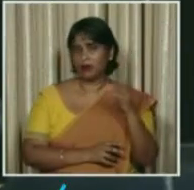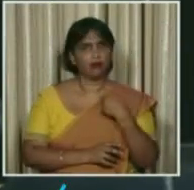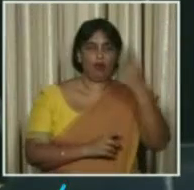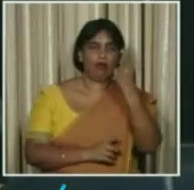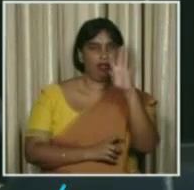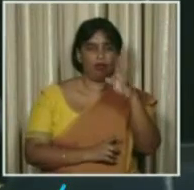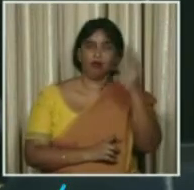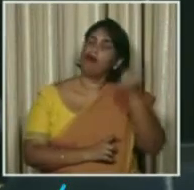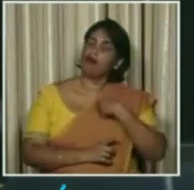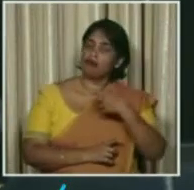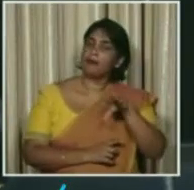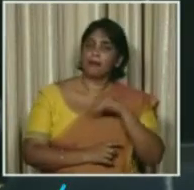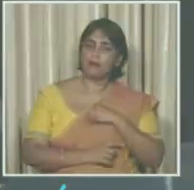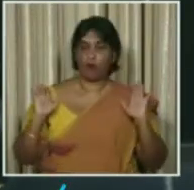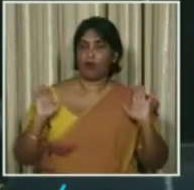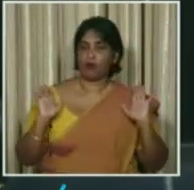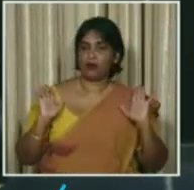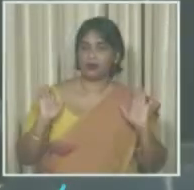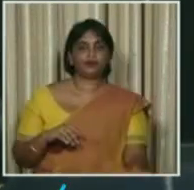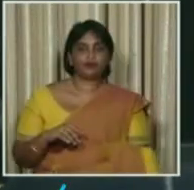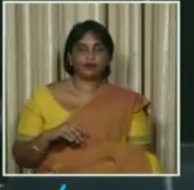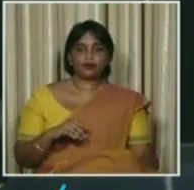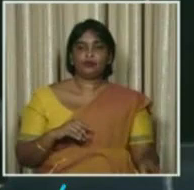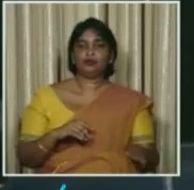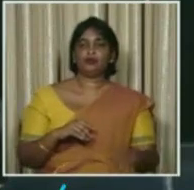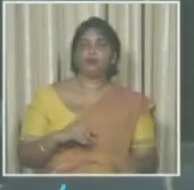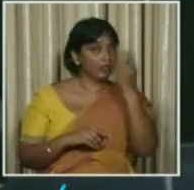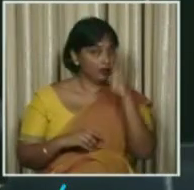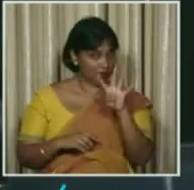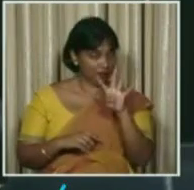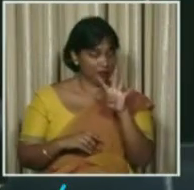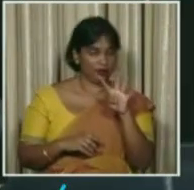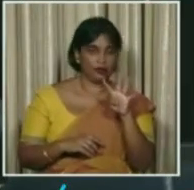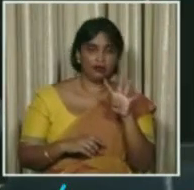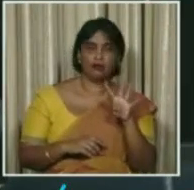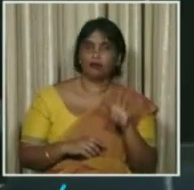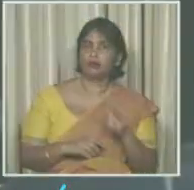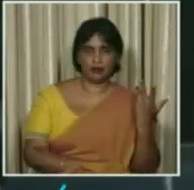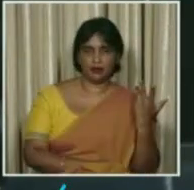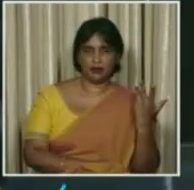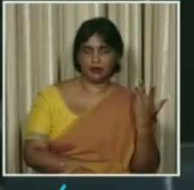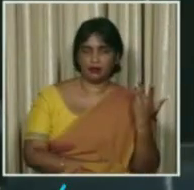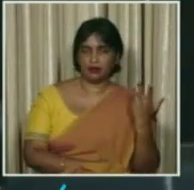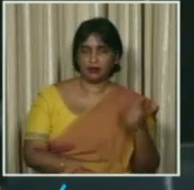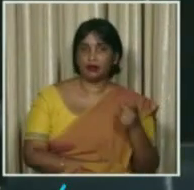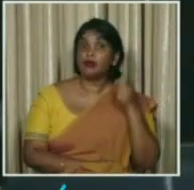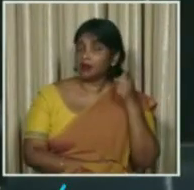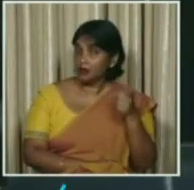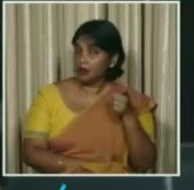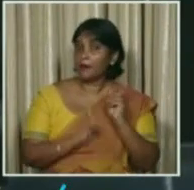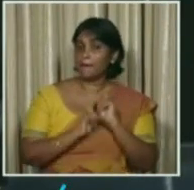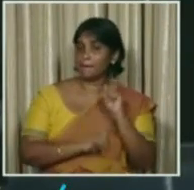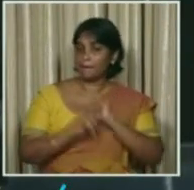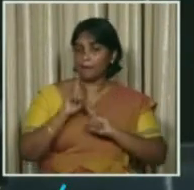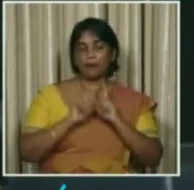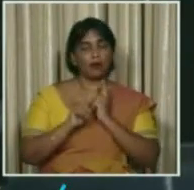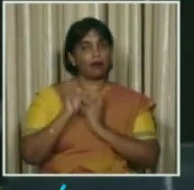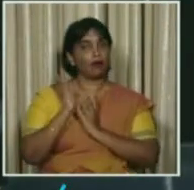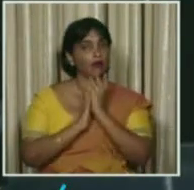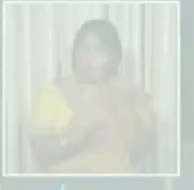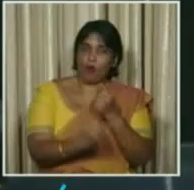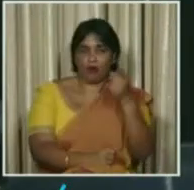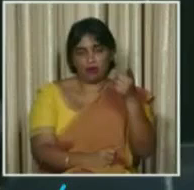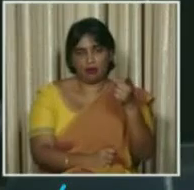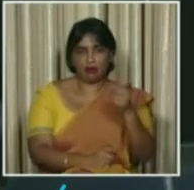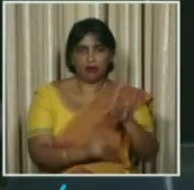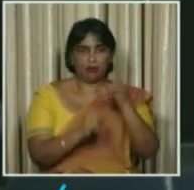මේක කරන්න බෑ ඔබලාට එන්න අවශ්‍යයි කියලා. ඊට පස්සේ 14 වෙනිදා මේ කිසි කෙනෙක් ආවේ නැහැ. ඒක පාර්ලිමේන්තුවේ වරප්‍රසාද පිළිබඳව ලොකු